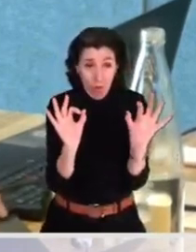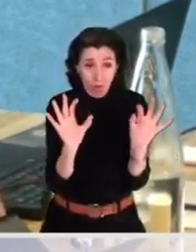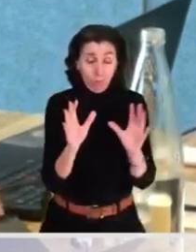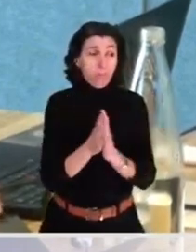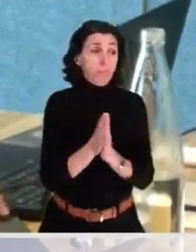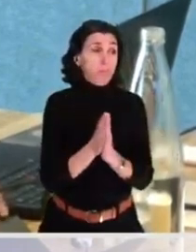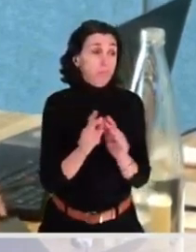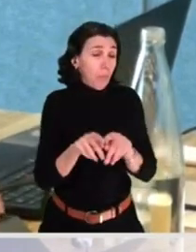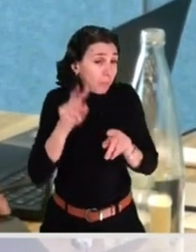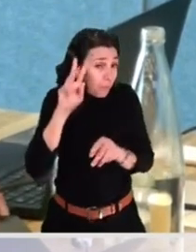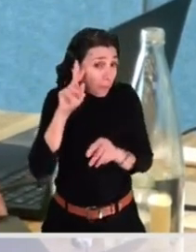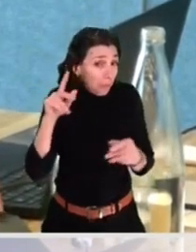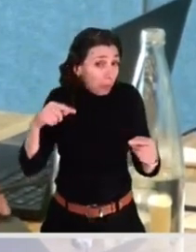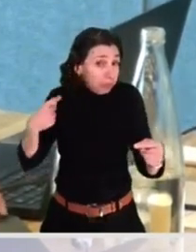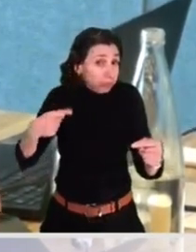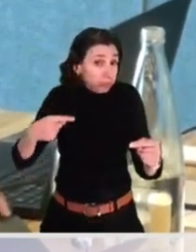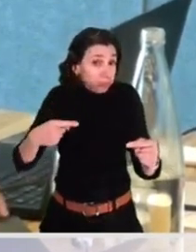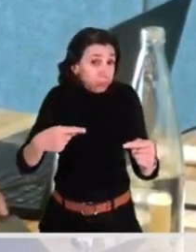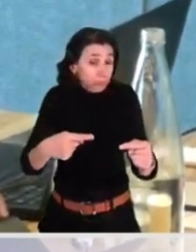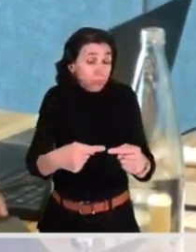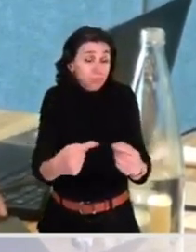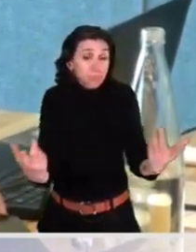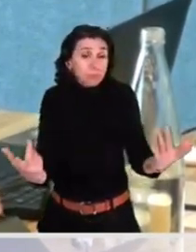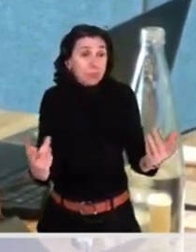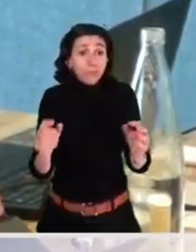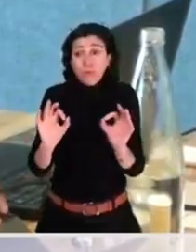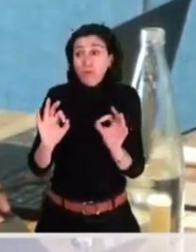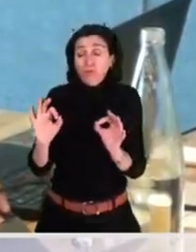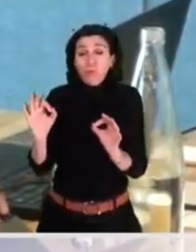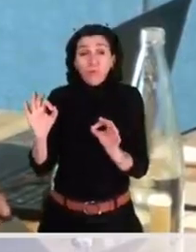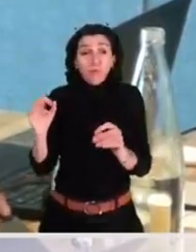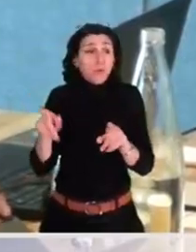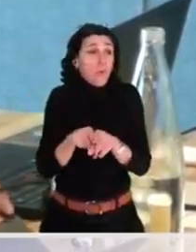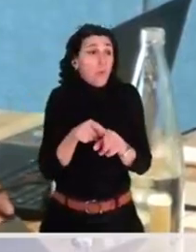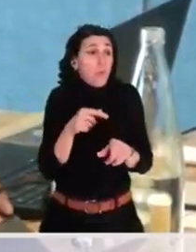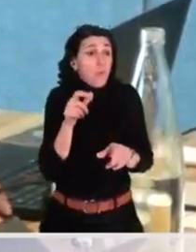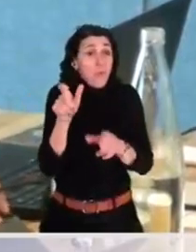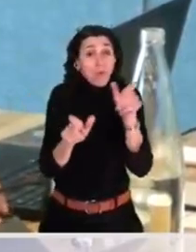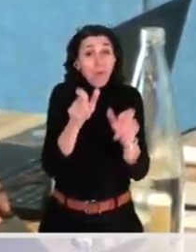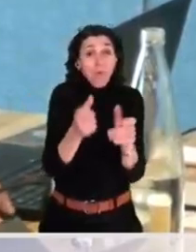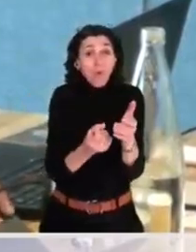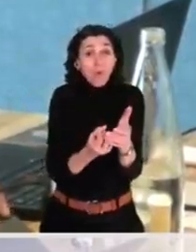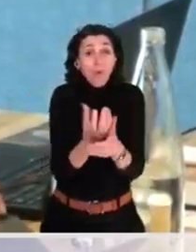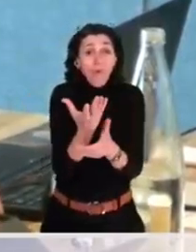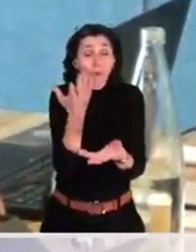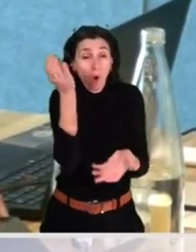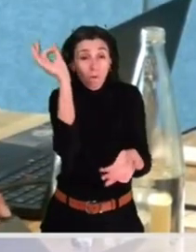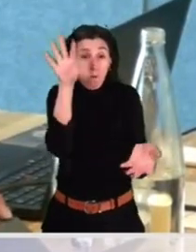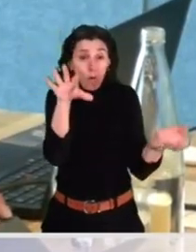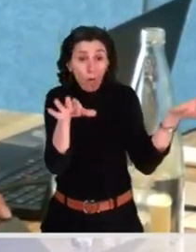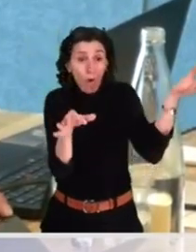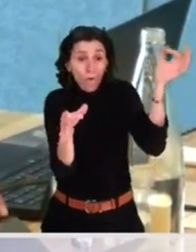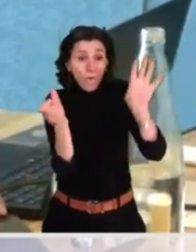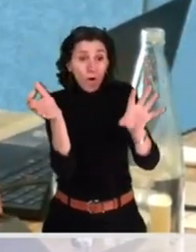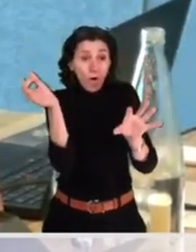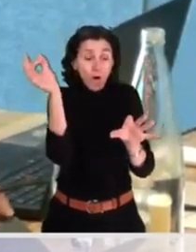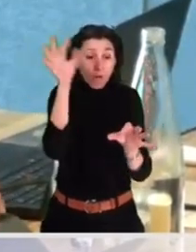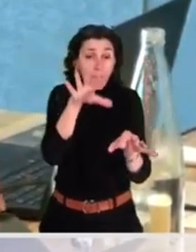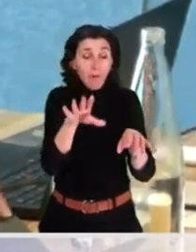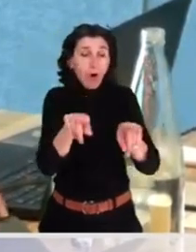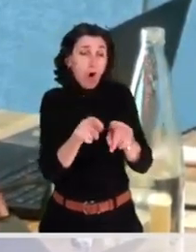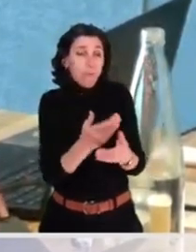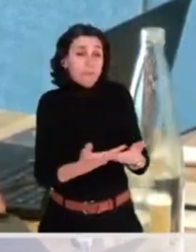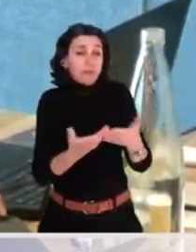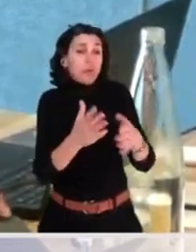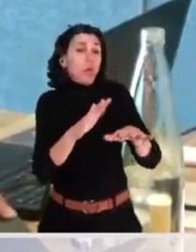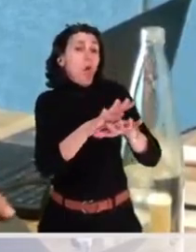comme il vient d'être dit à juste titre, une logorrhée de mots qui permettent de noyer le poisson et